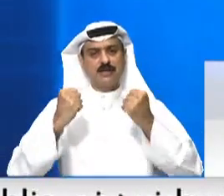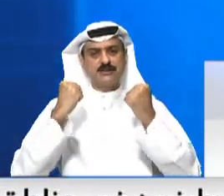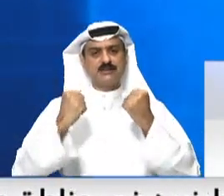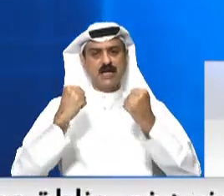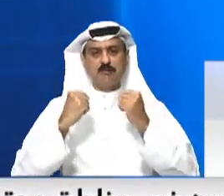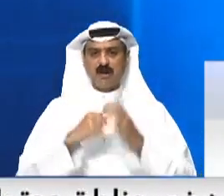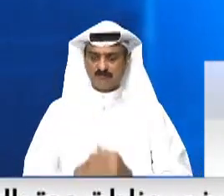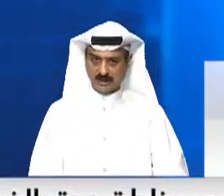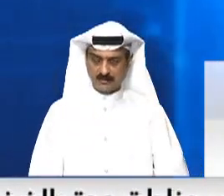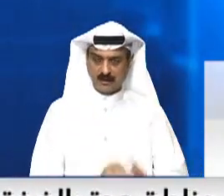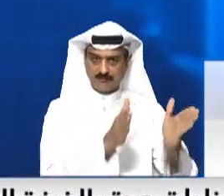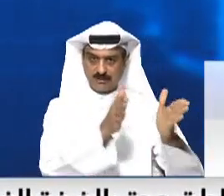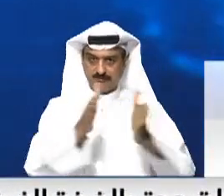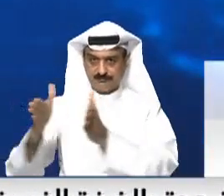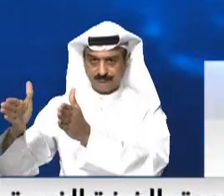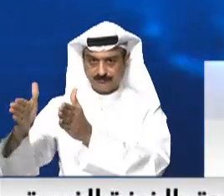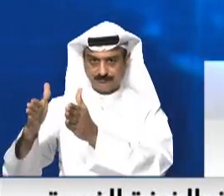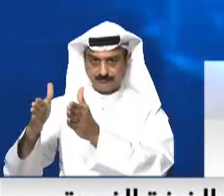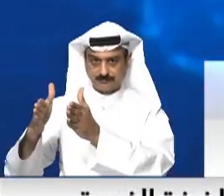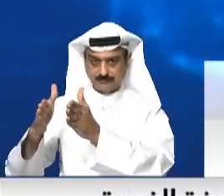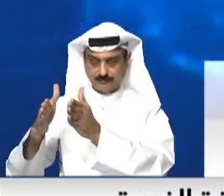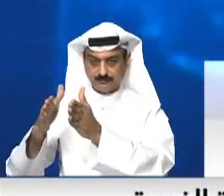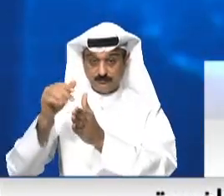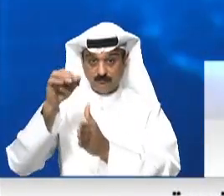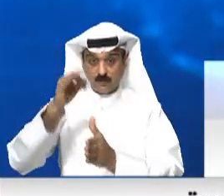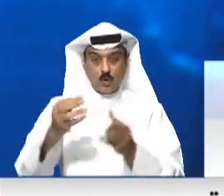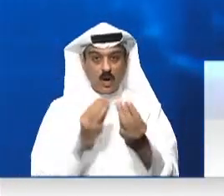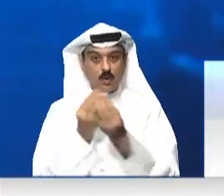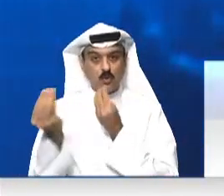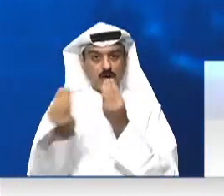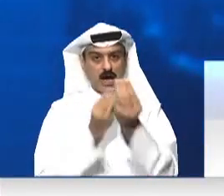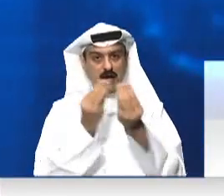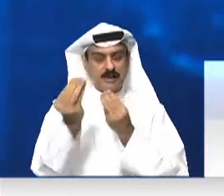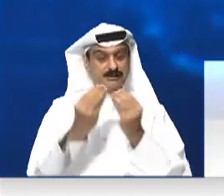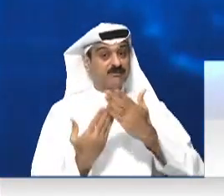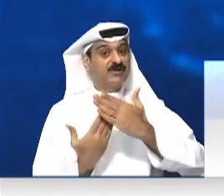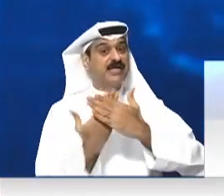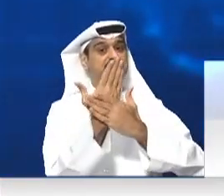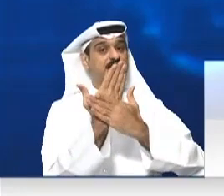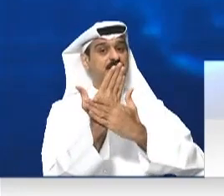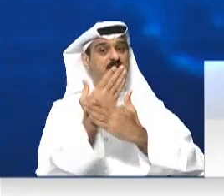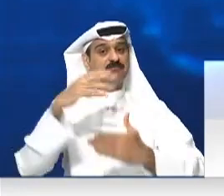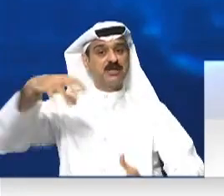صعبة، إضافة إلى مناقشة آخر المستجدات على